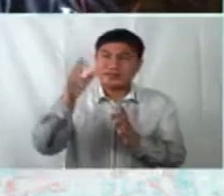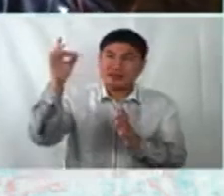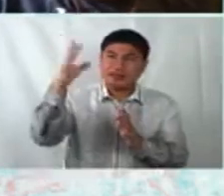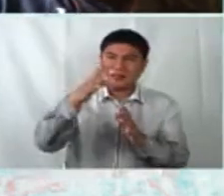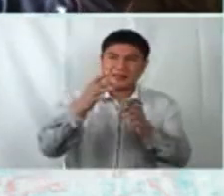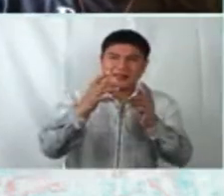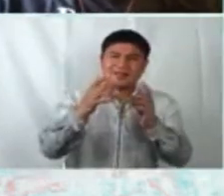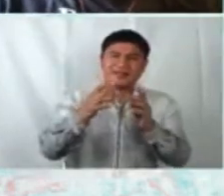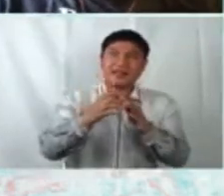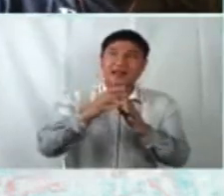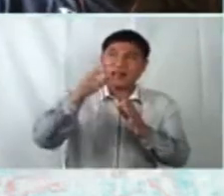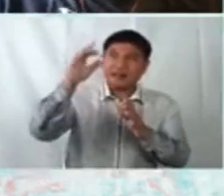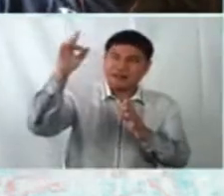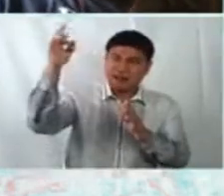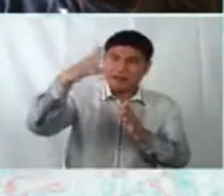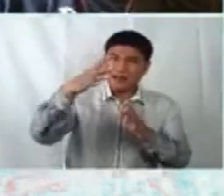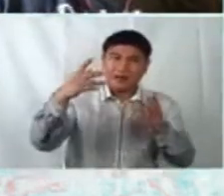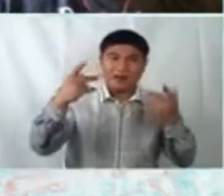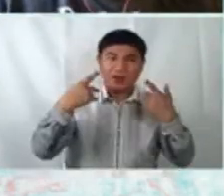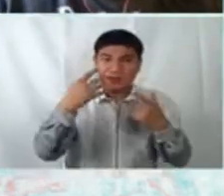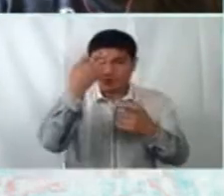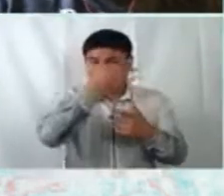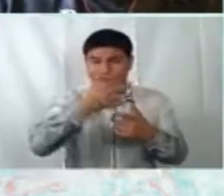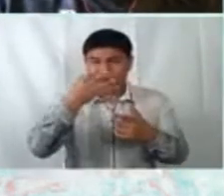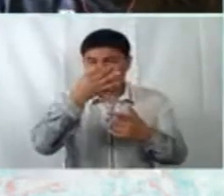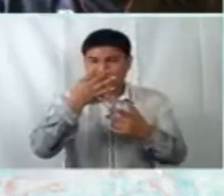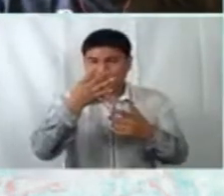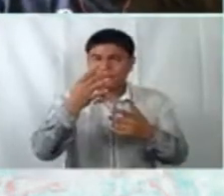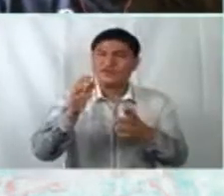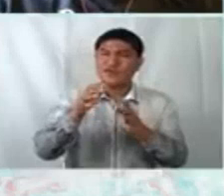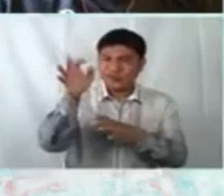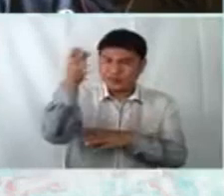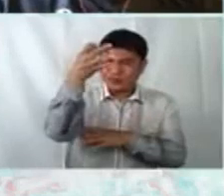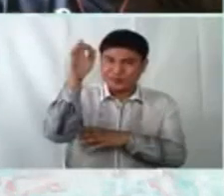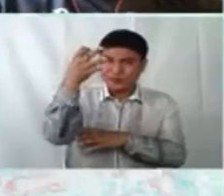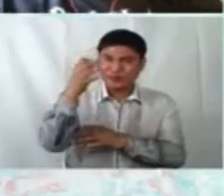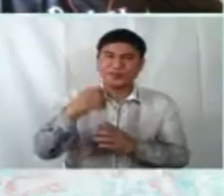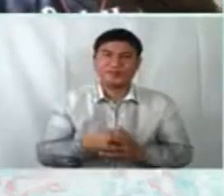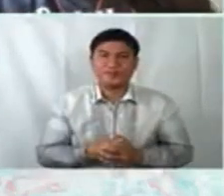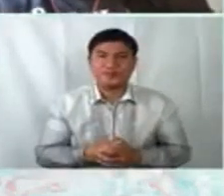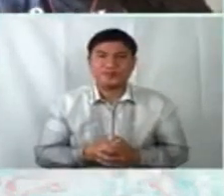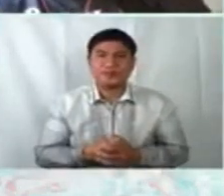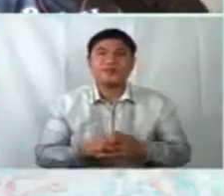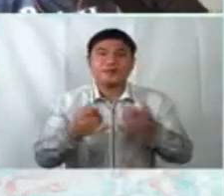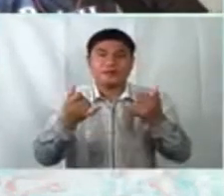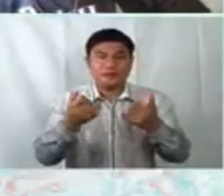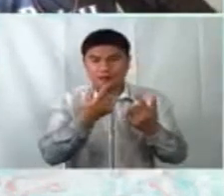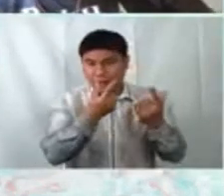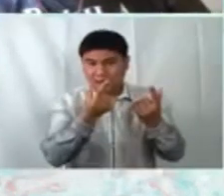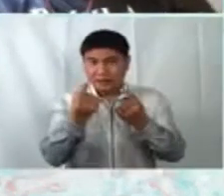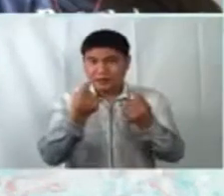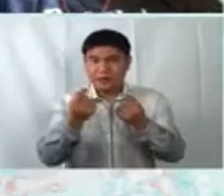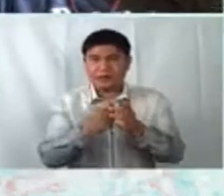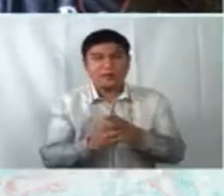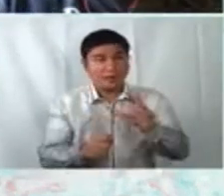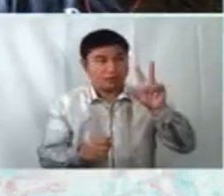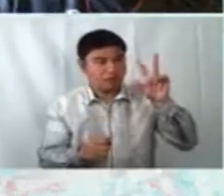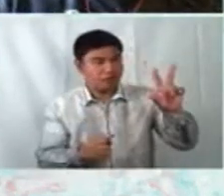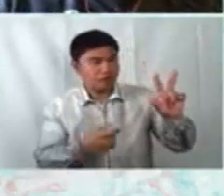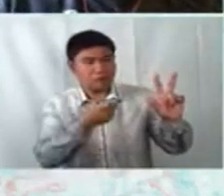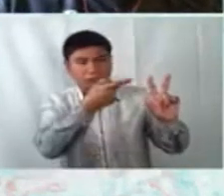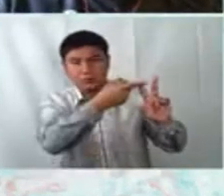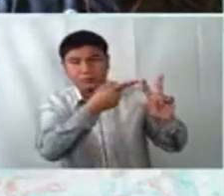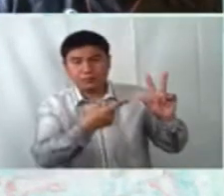Araw na may muka yung ating watawat. Araw na may muka. Ang ginawa ng 3 muheres o babae